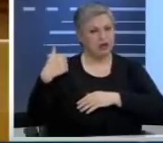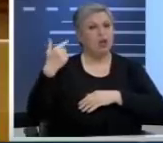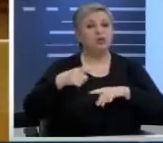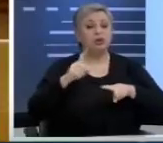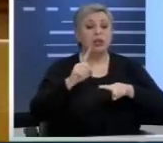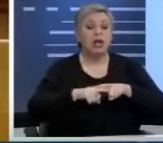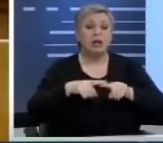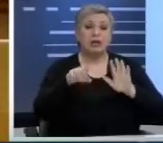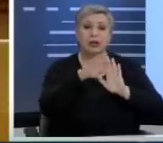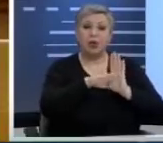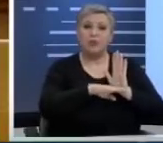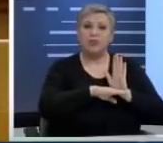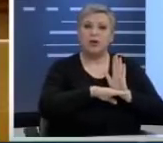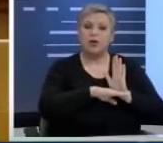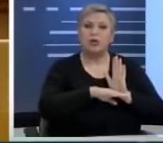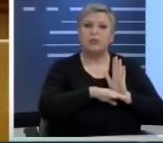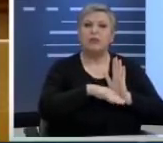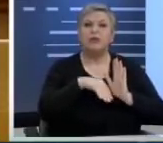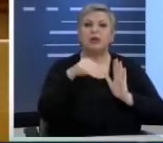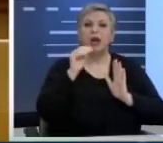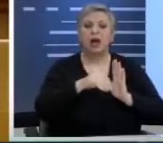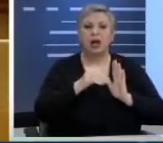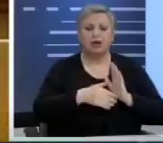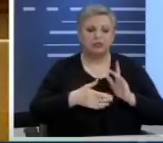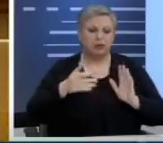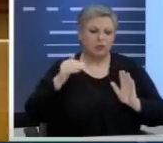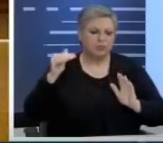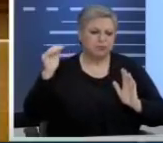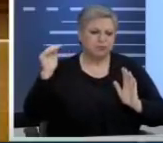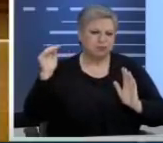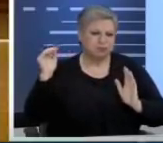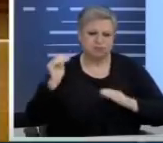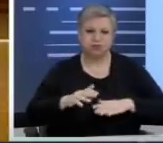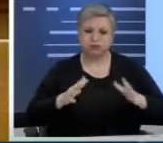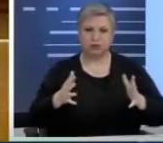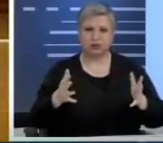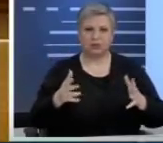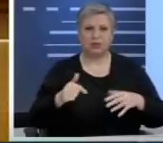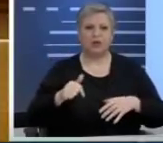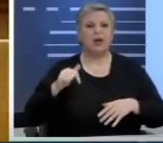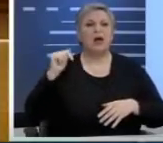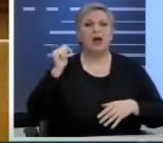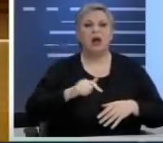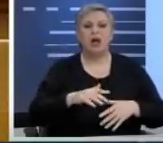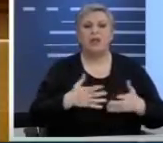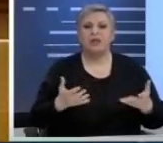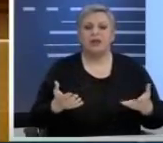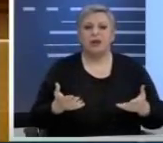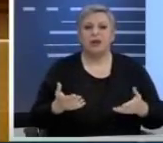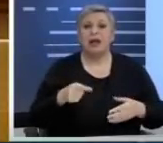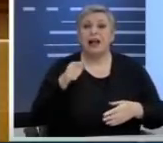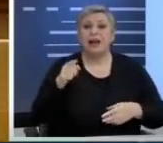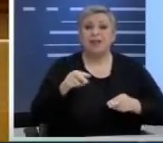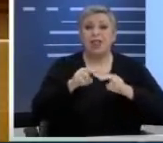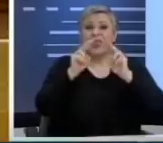πρόγραμμα βγήκε εντελώς εκτός πορείας. Irretrievably off track. Το ίδιο το